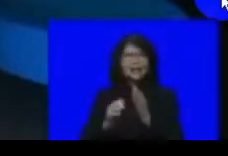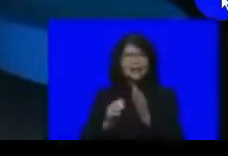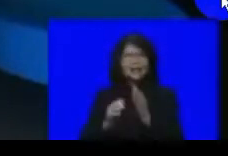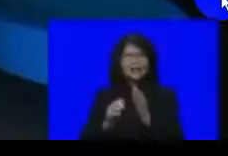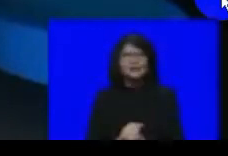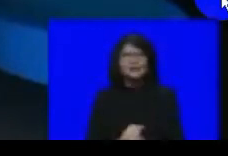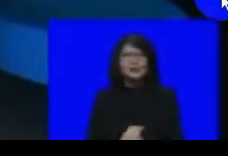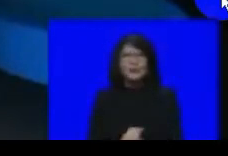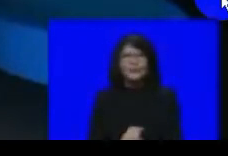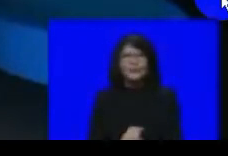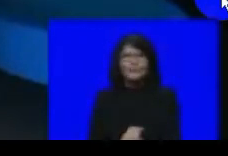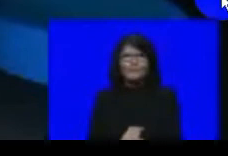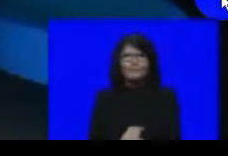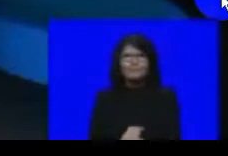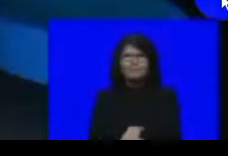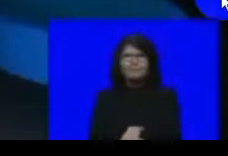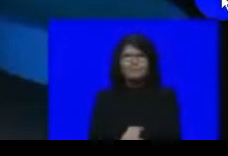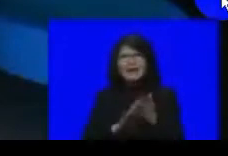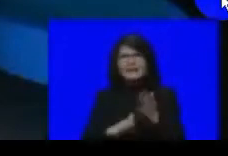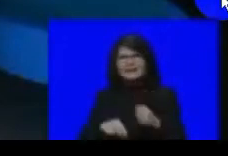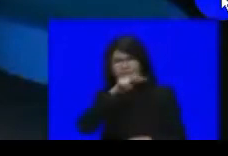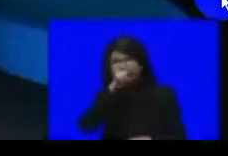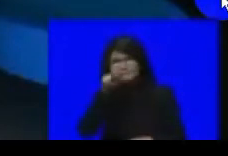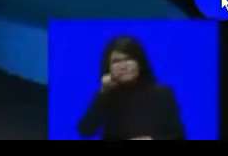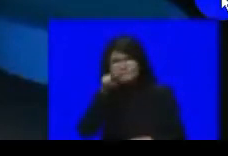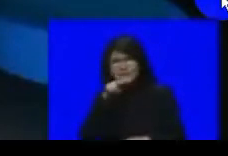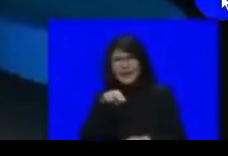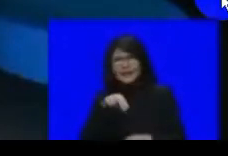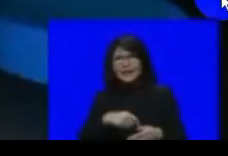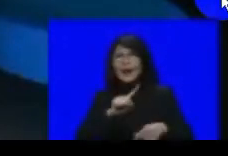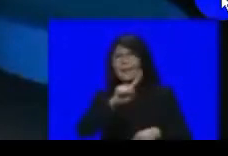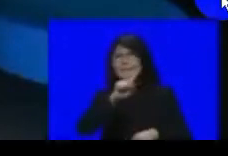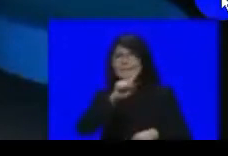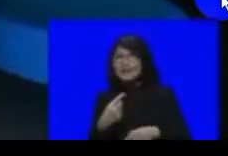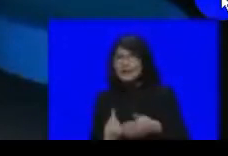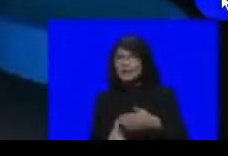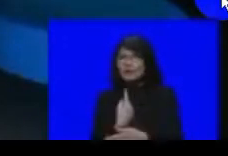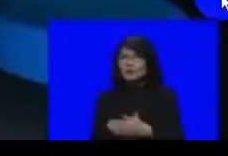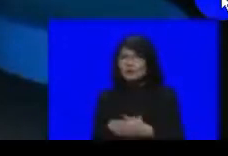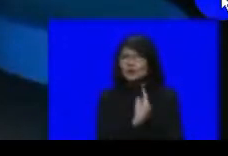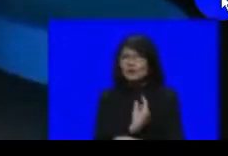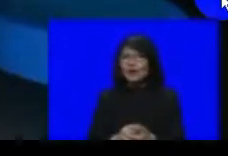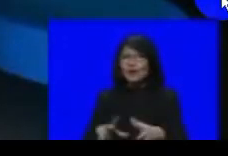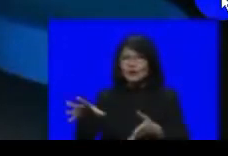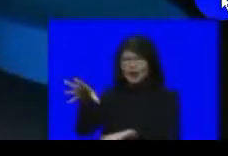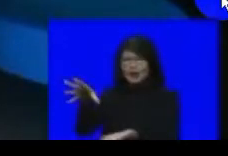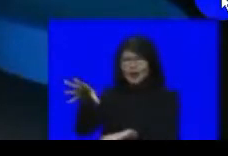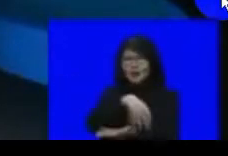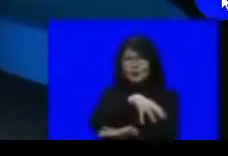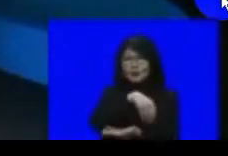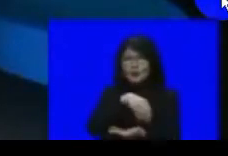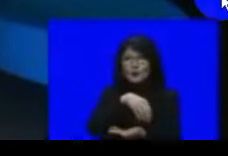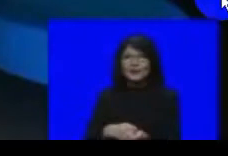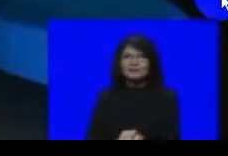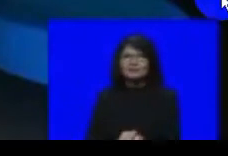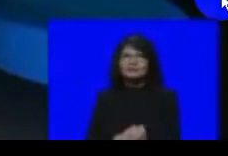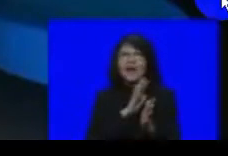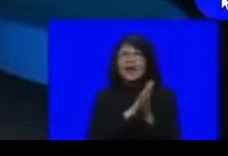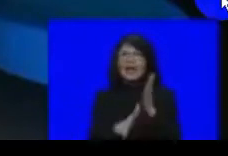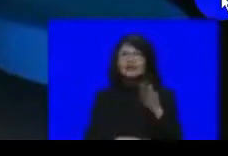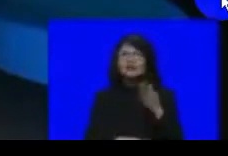langsung memberikan dan juga mengecek pertanyaan-pertanyaan yang sudah muncul, yang sudah dikumpulkan oleh tim. Kita akan